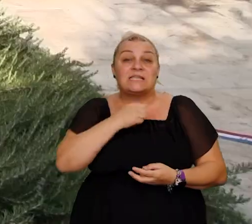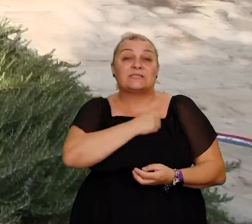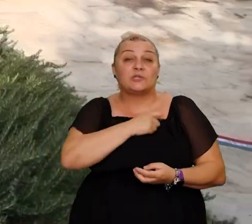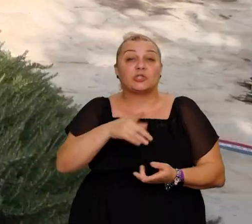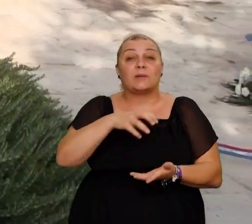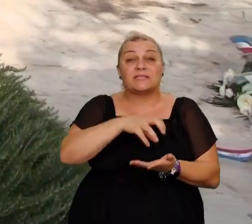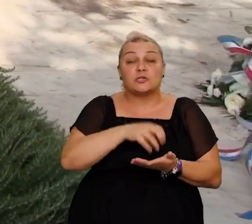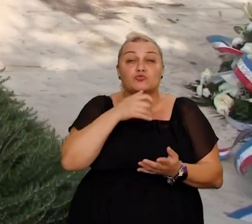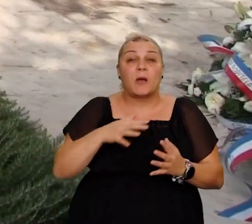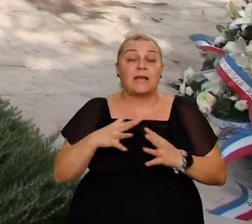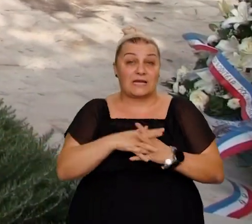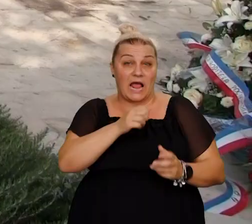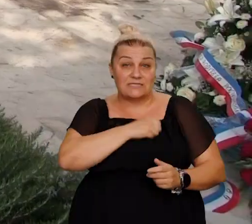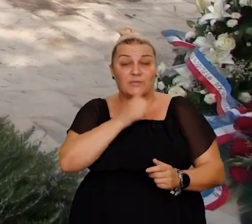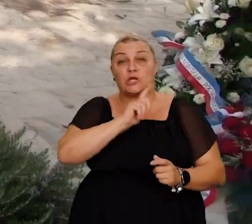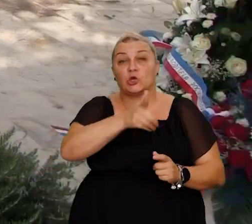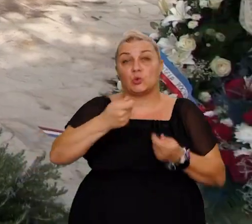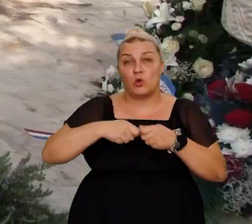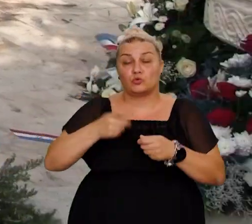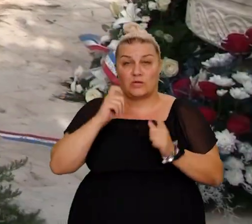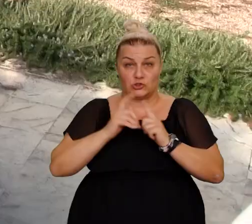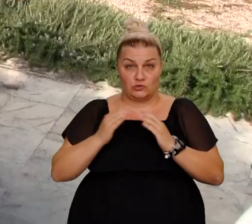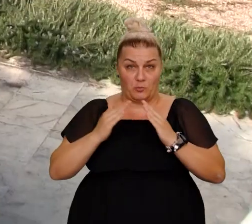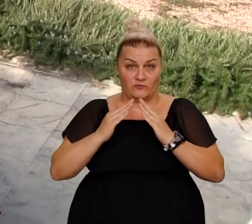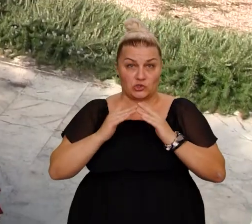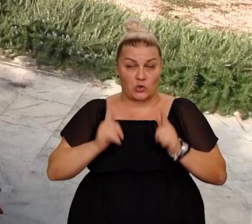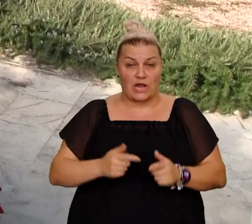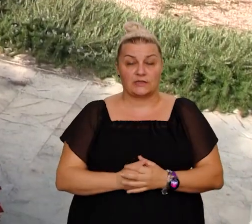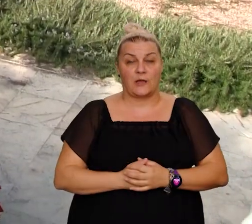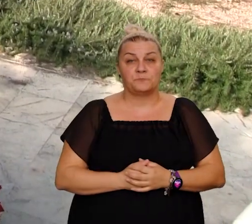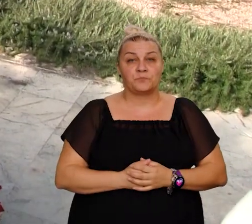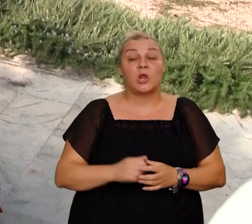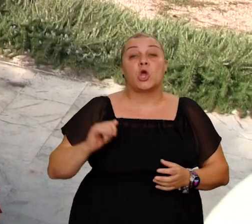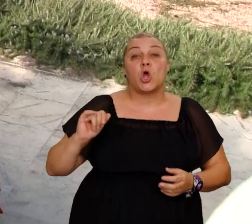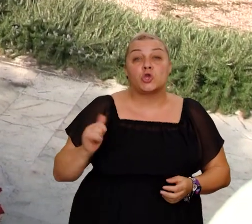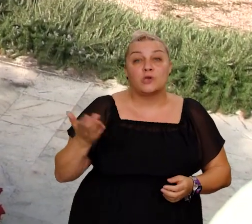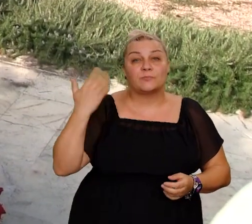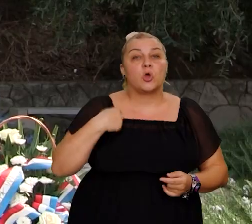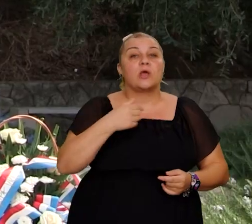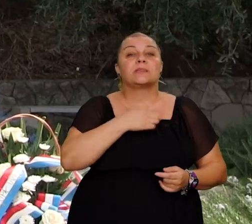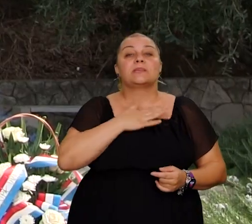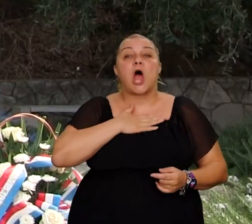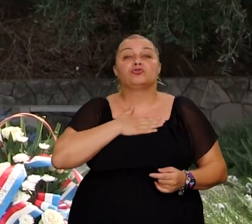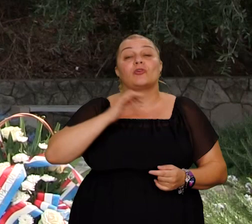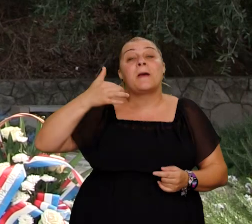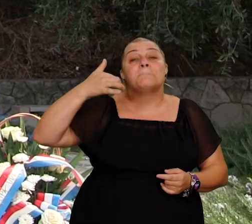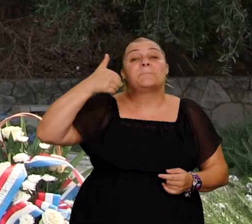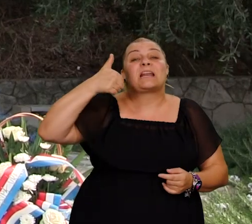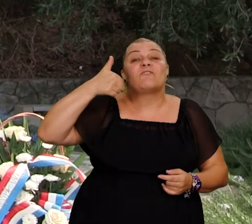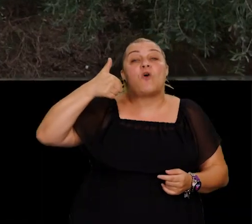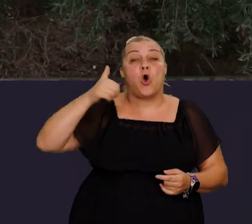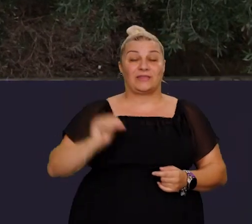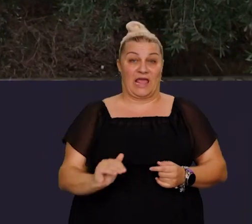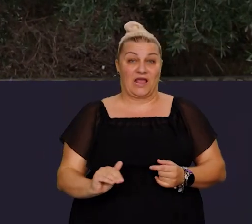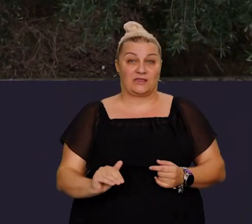mornarice, Splitsko-dalmatinske županije, grada Splita i udruga proisteklih iz Domovinskog rata. Josip je bio naše prvo dite i mi smo ga